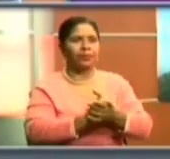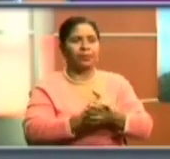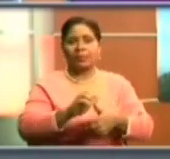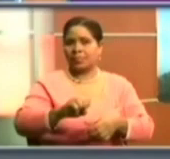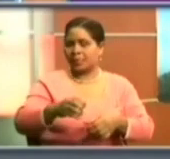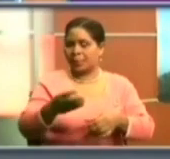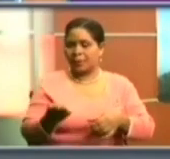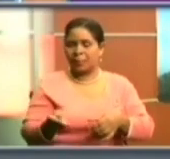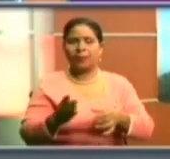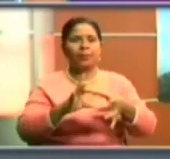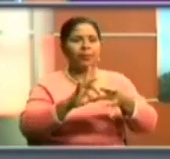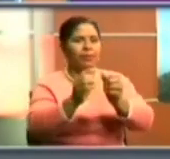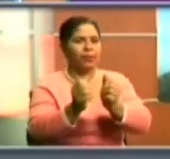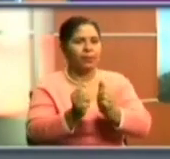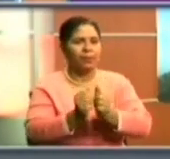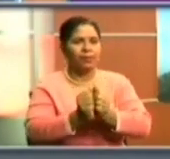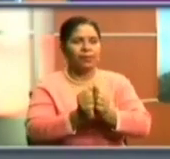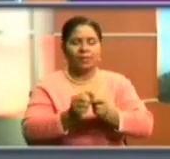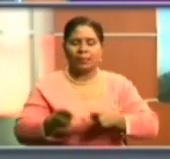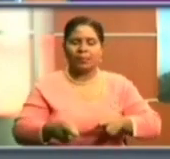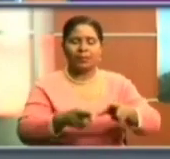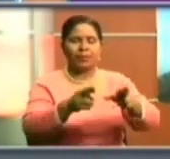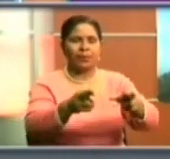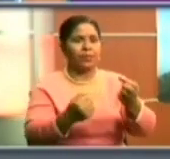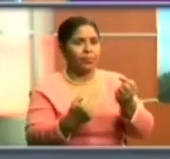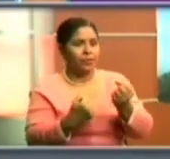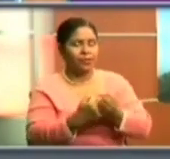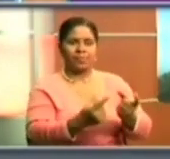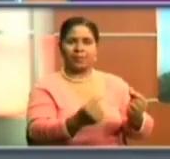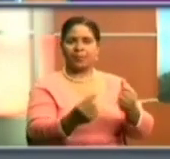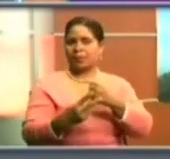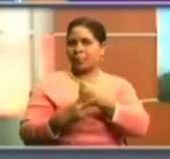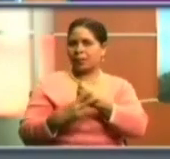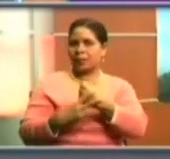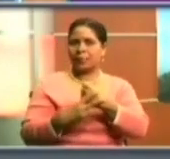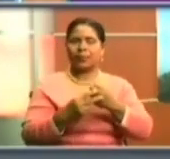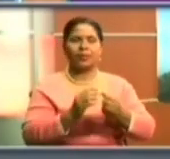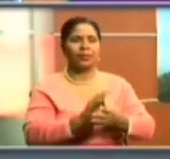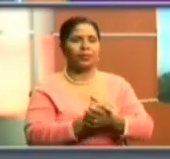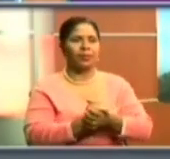équipements collectifs et infrastructures de soutien à l'activité économique.